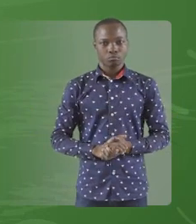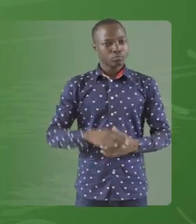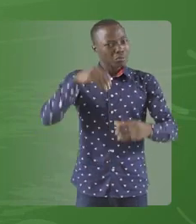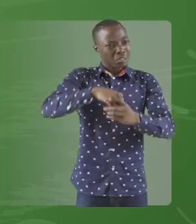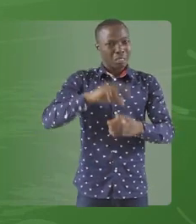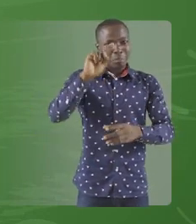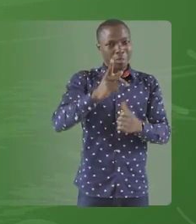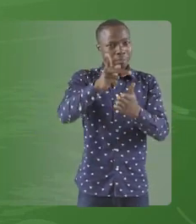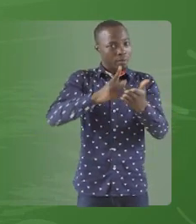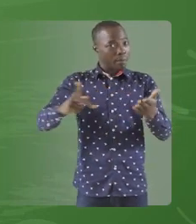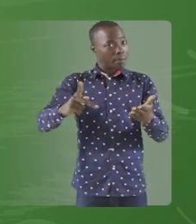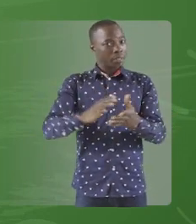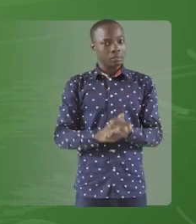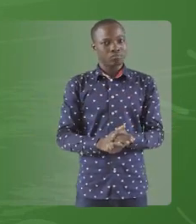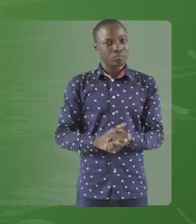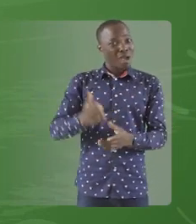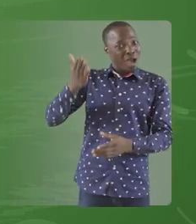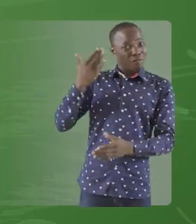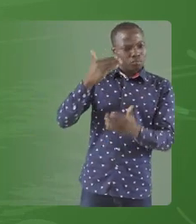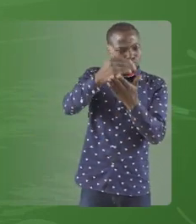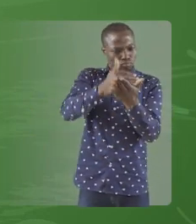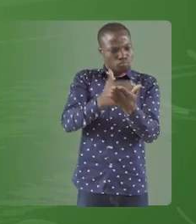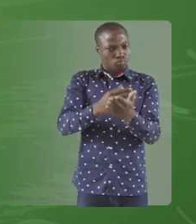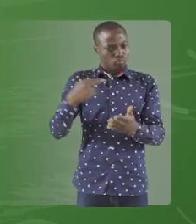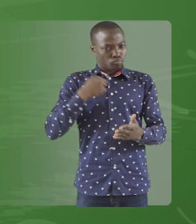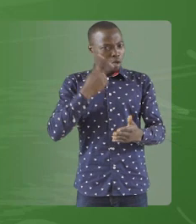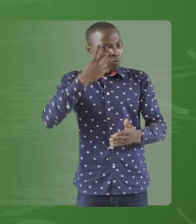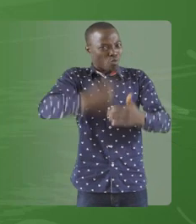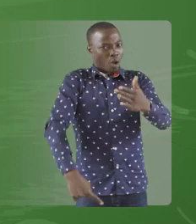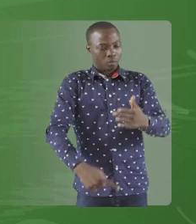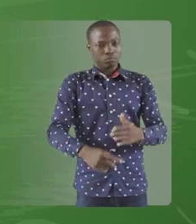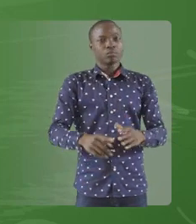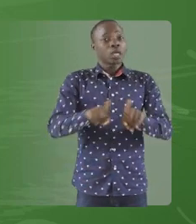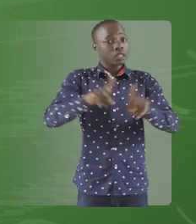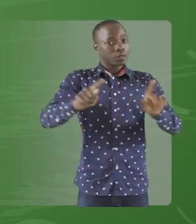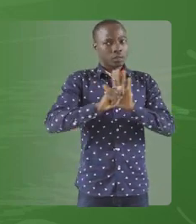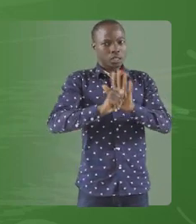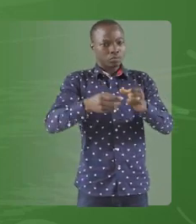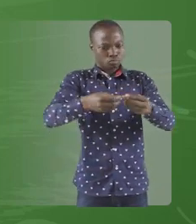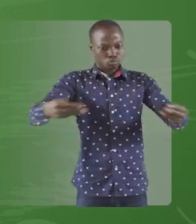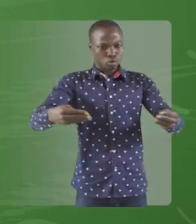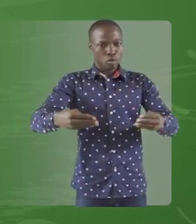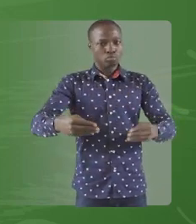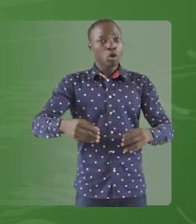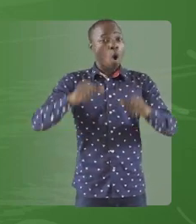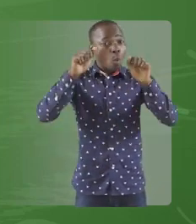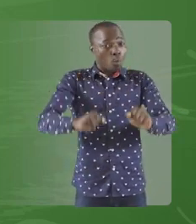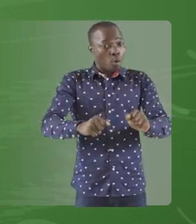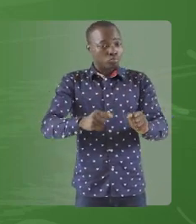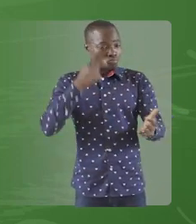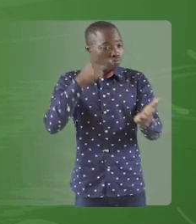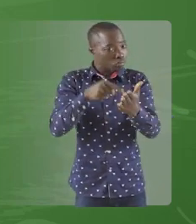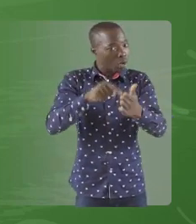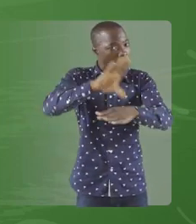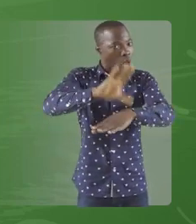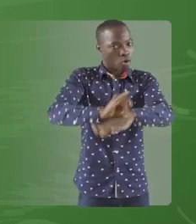la première partie, nous avons vu les différents types de sols que nous pouvons rencontrer en Côte